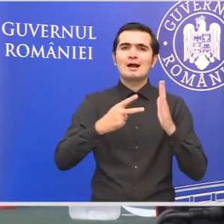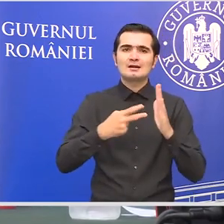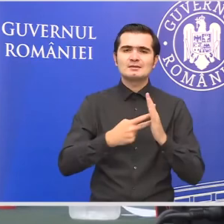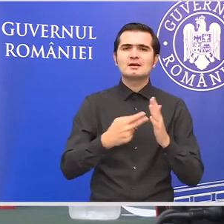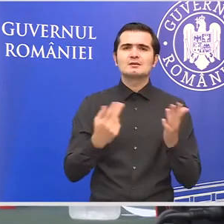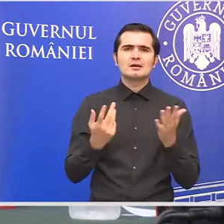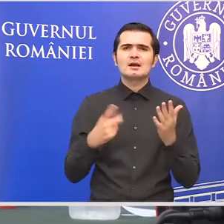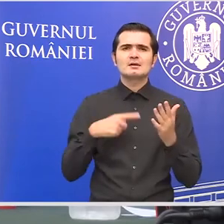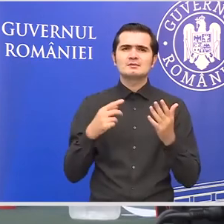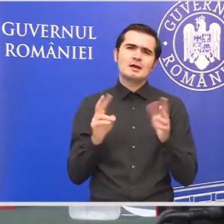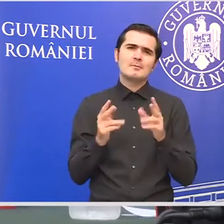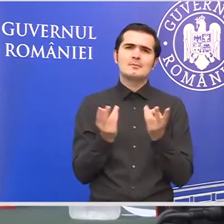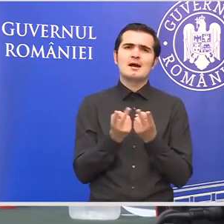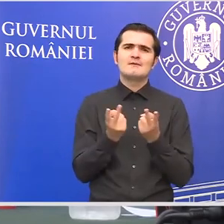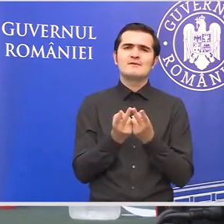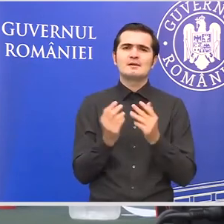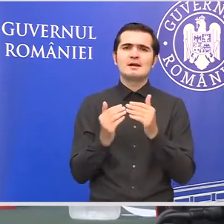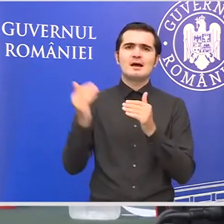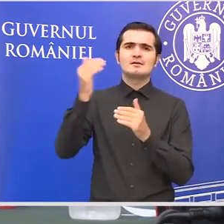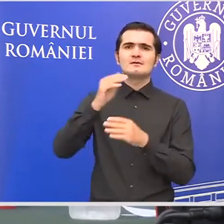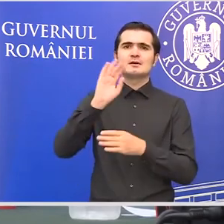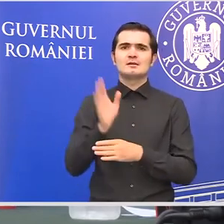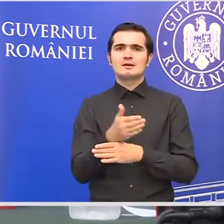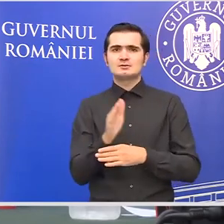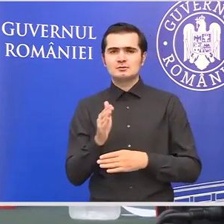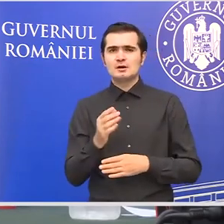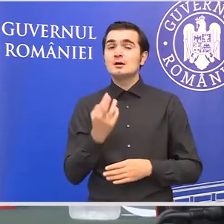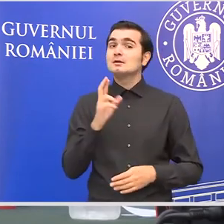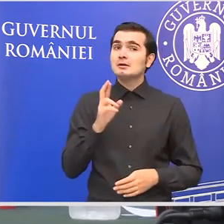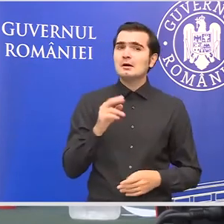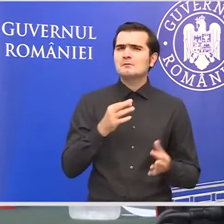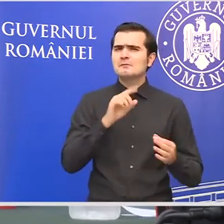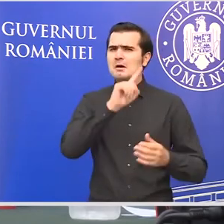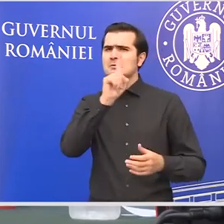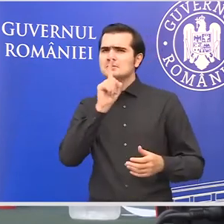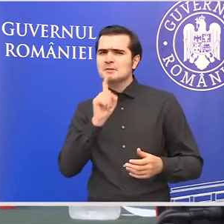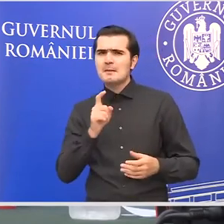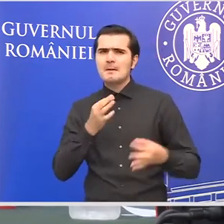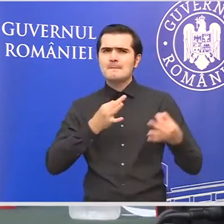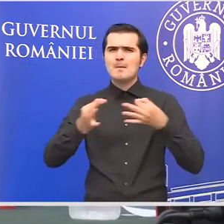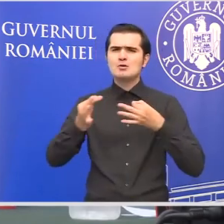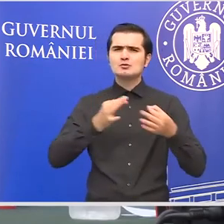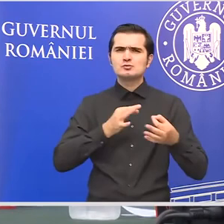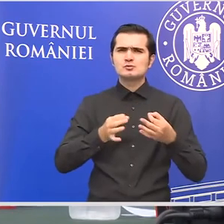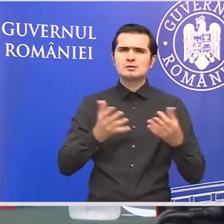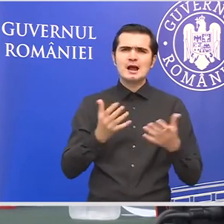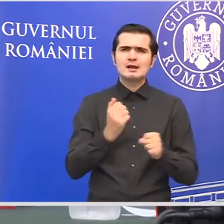național. Dar și să existe măsuri punctuale pe care autoritățile locale să le fi